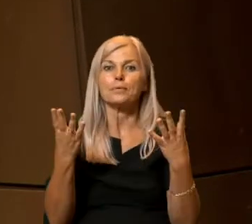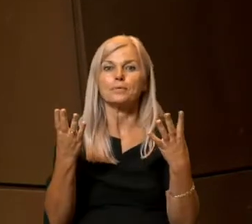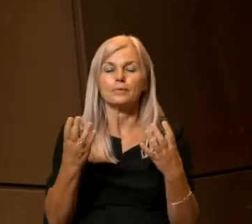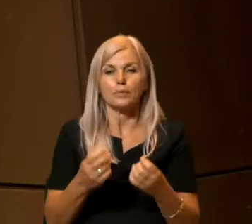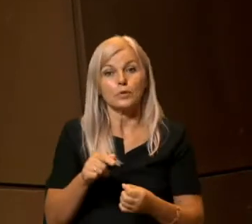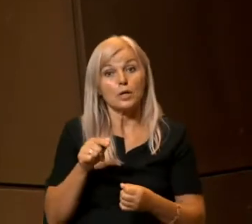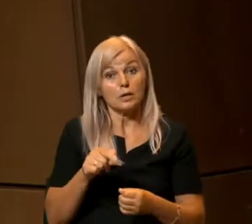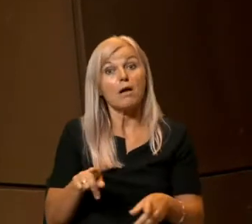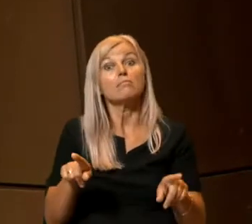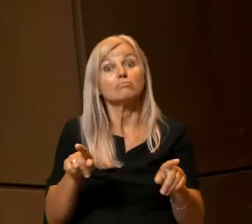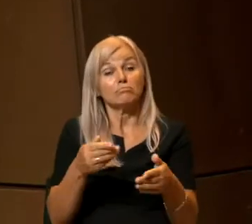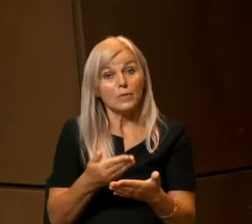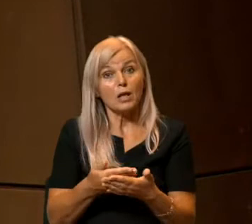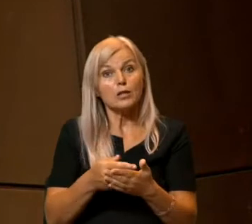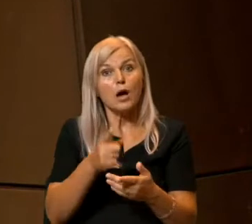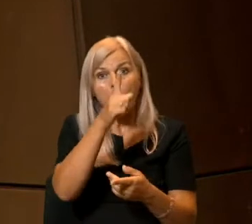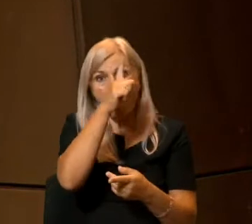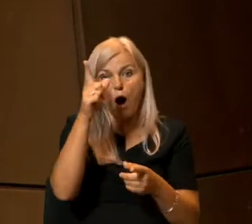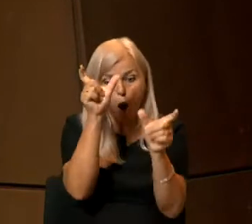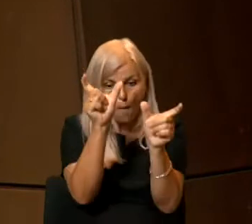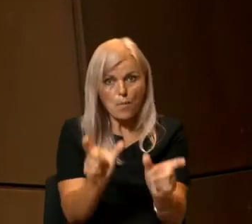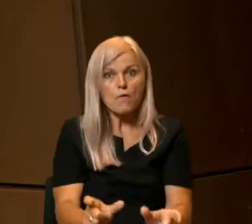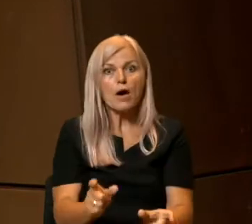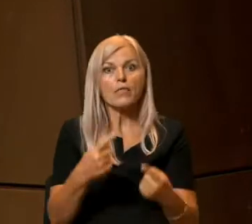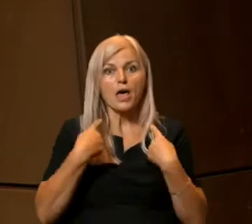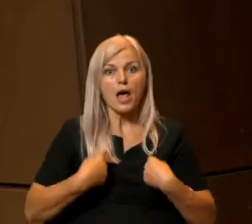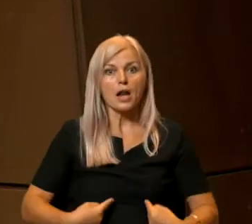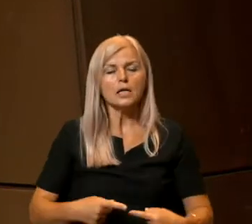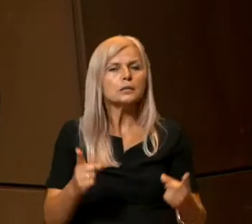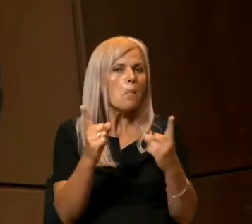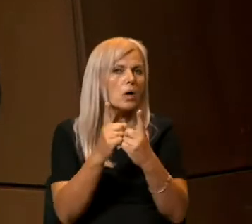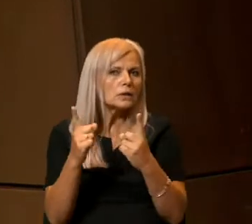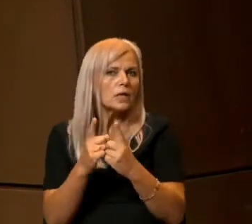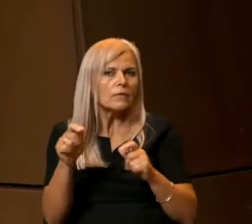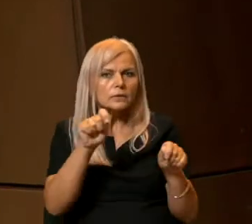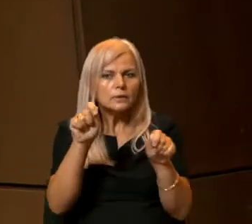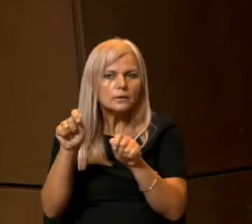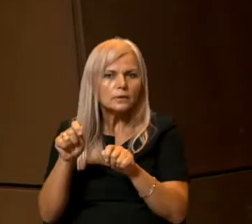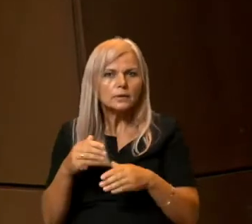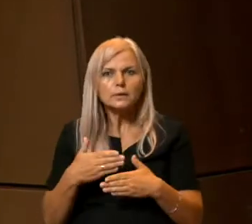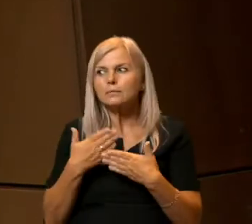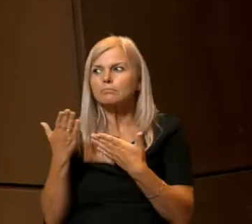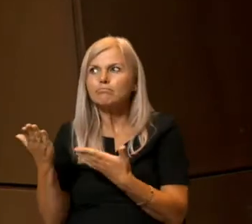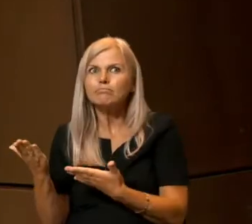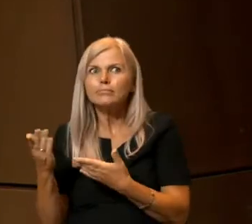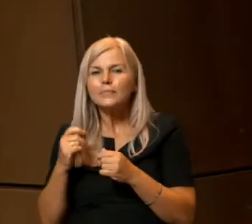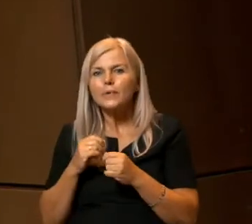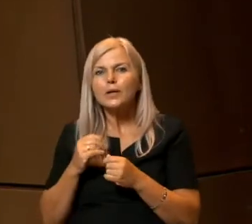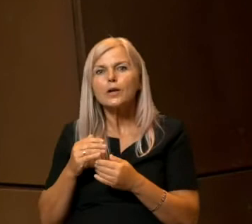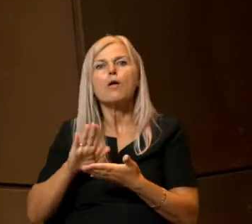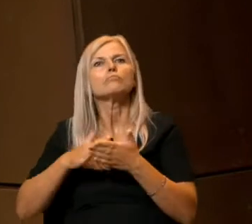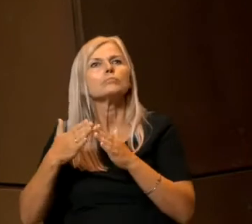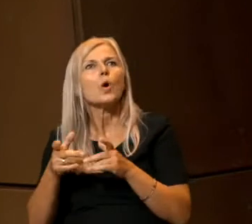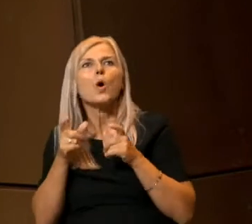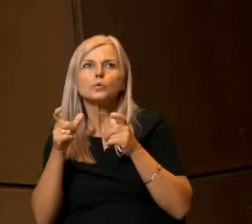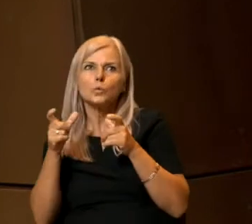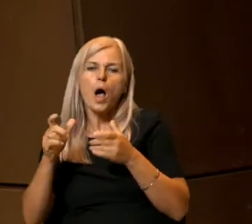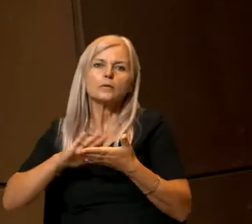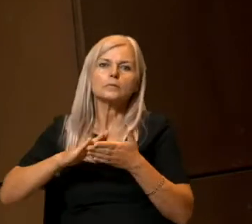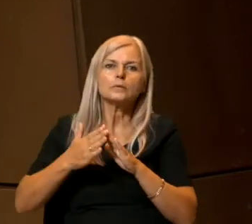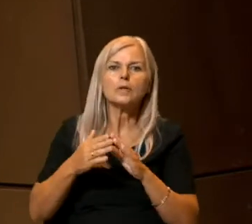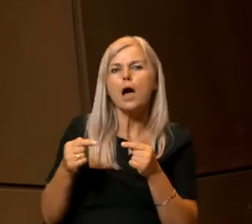obywatele spotykają się w trybie rezonansu i przyznają głos sobie nawzajem i są